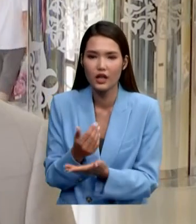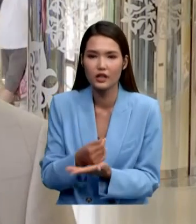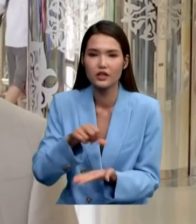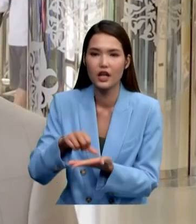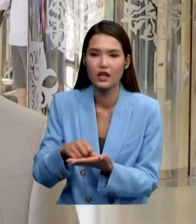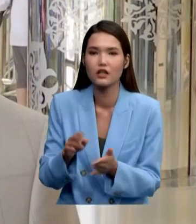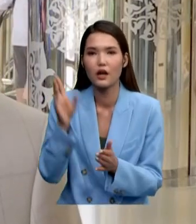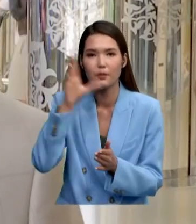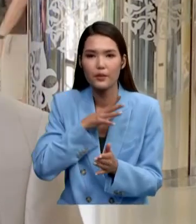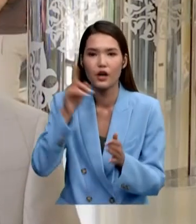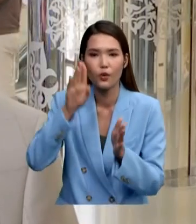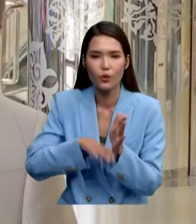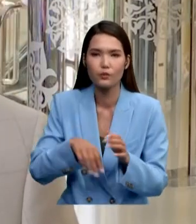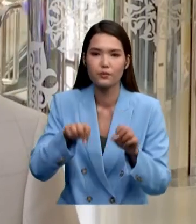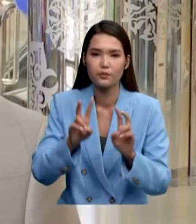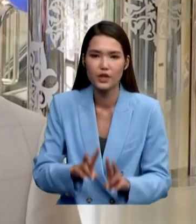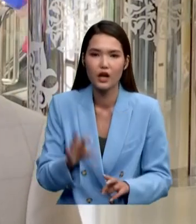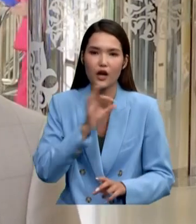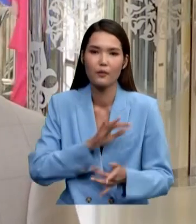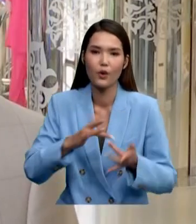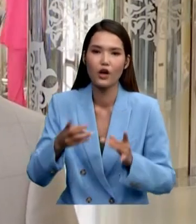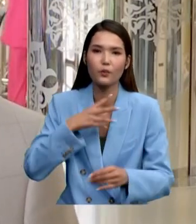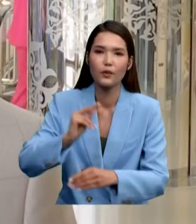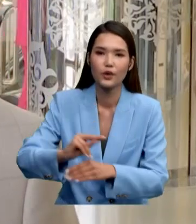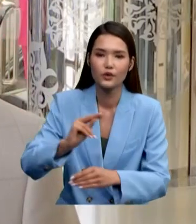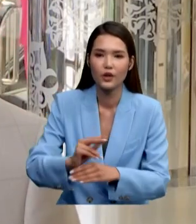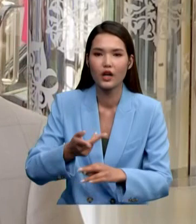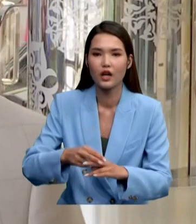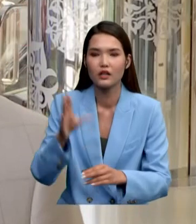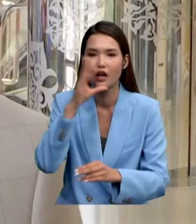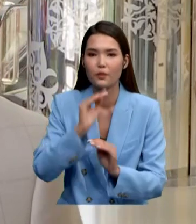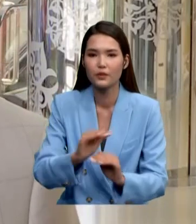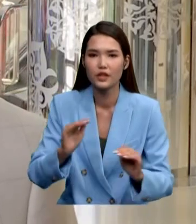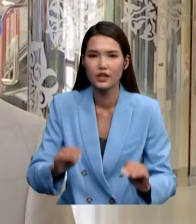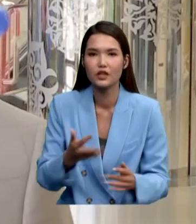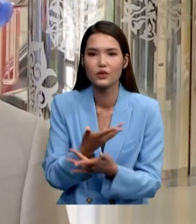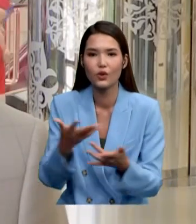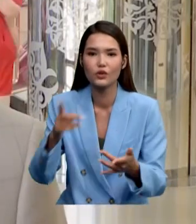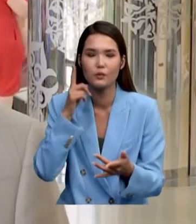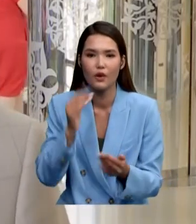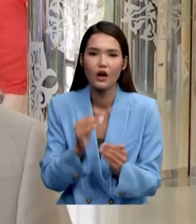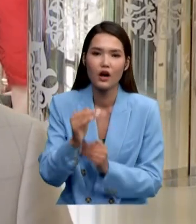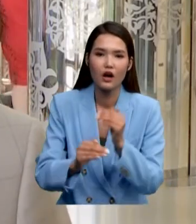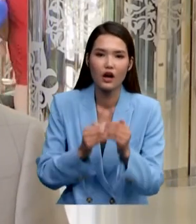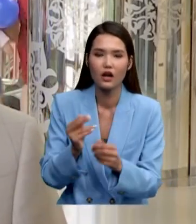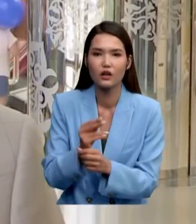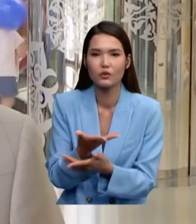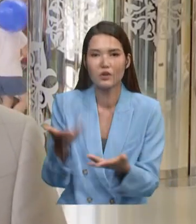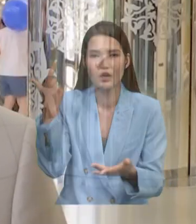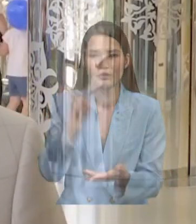умели безопасно пользоваться интернетом. Мы хотим научить детей этому, ведь мы не пугаем их водой, а наоборот, помогаем научиться плавать.